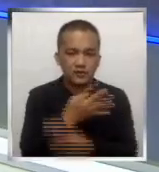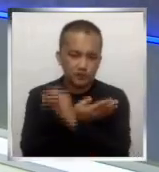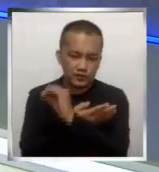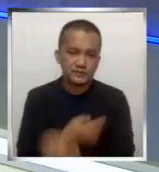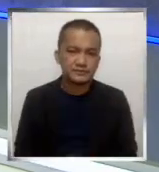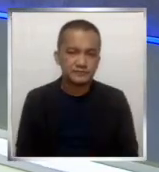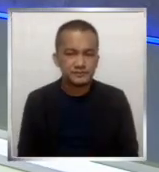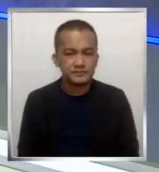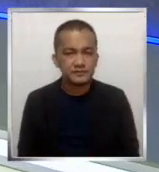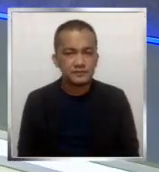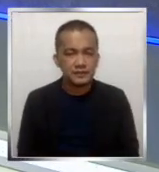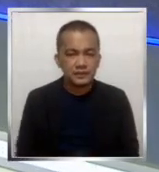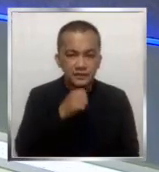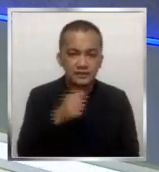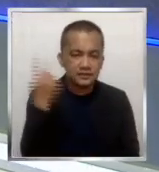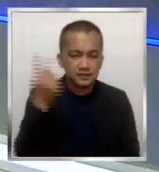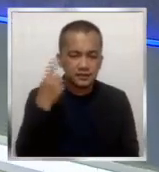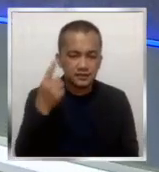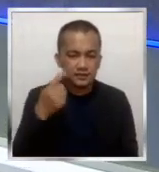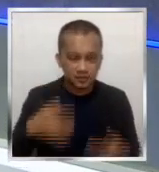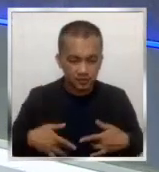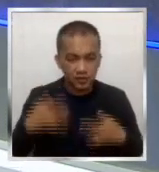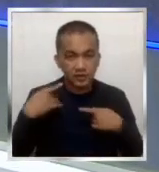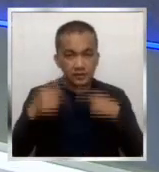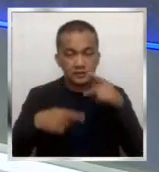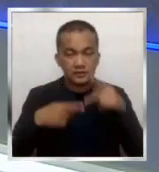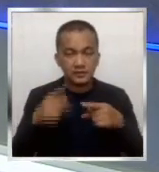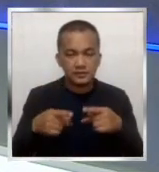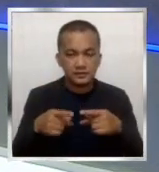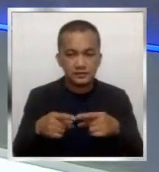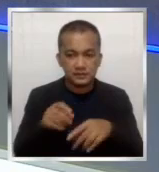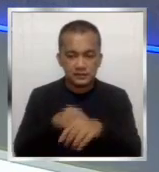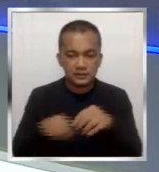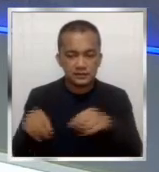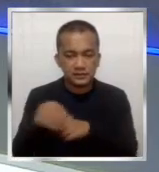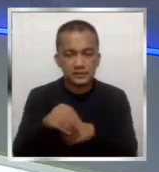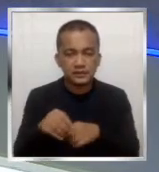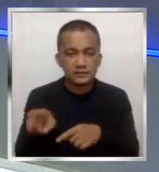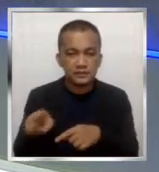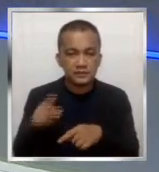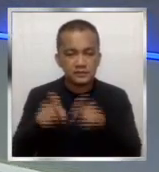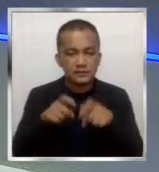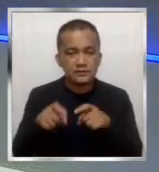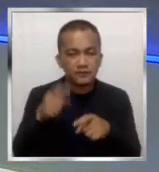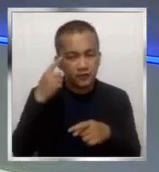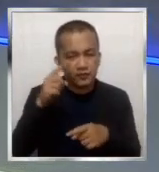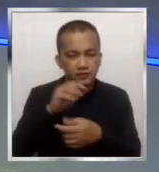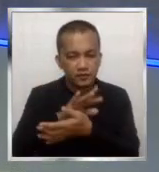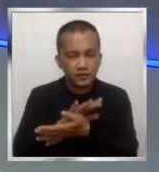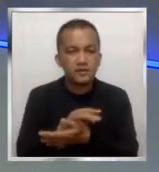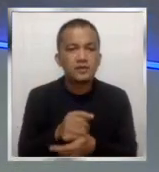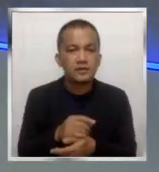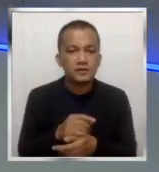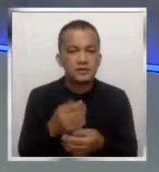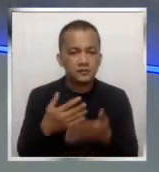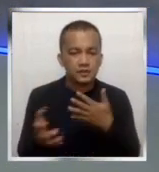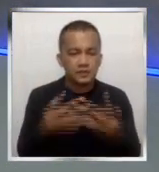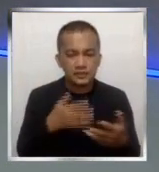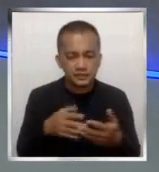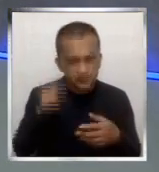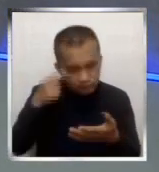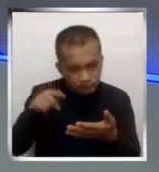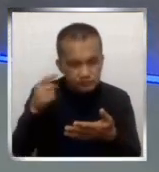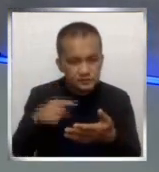Hindi lang ang mga buhay na tao ang isinasailalim sa swab test para sa COVID-19. Maging ang mga namatay na, pero hindi